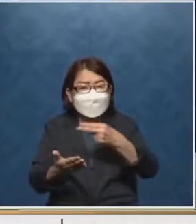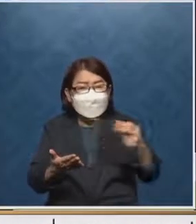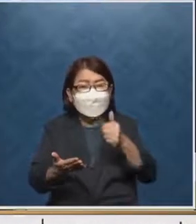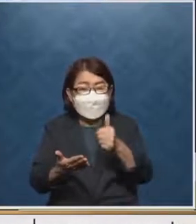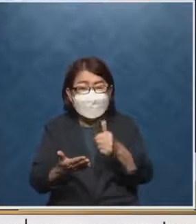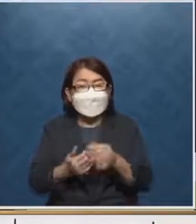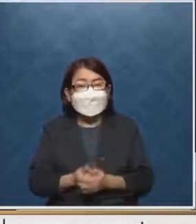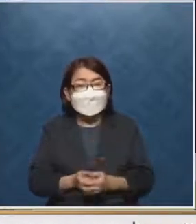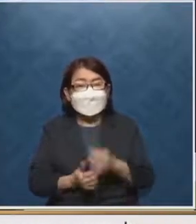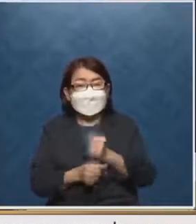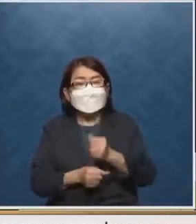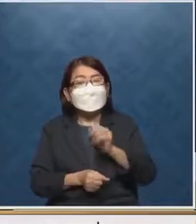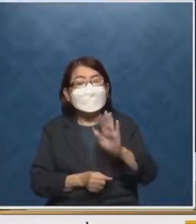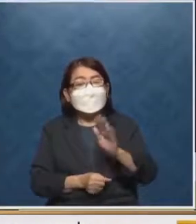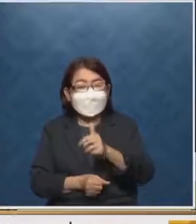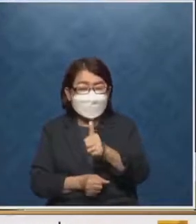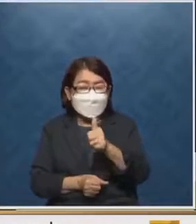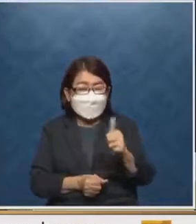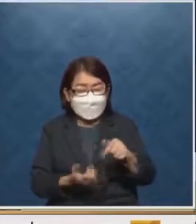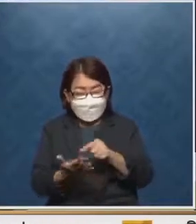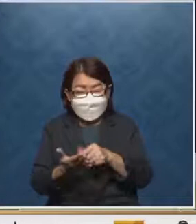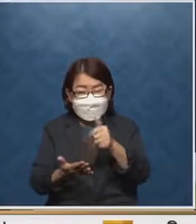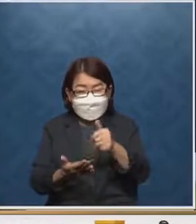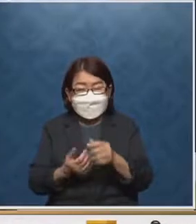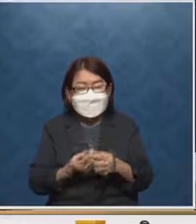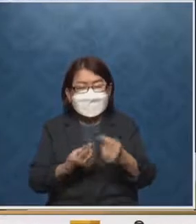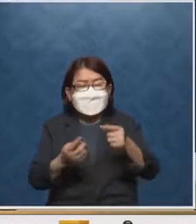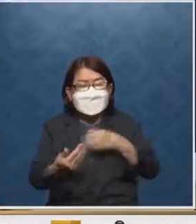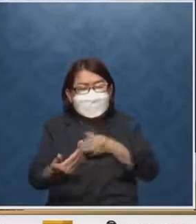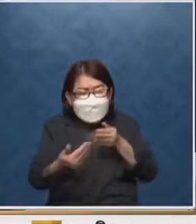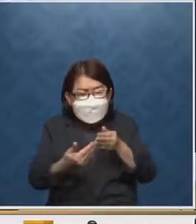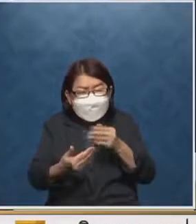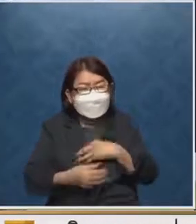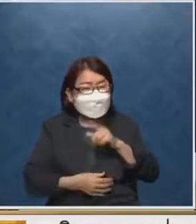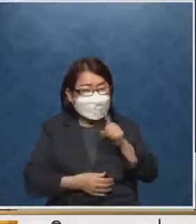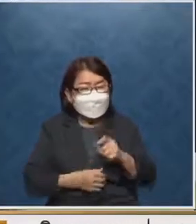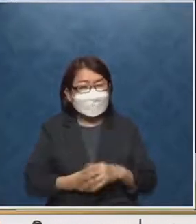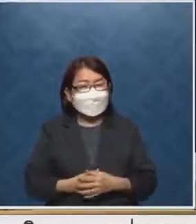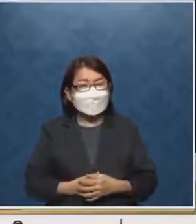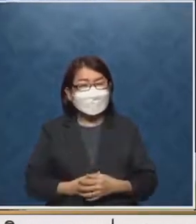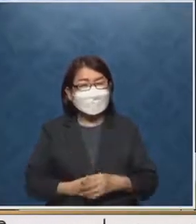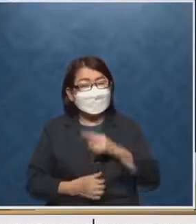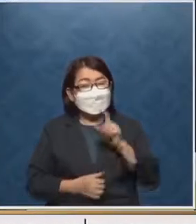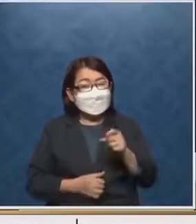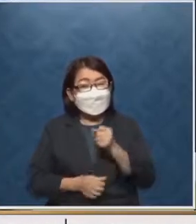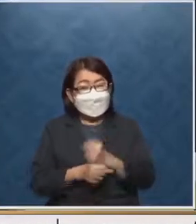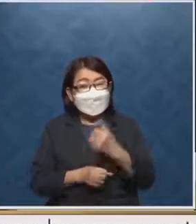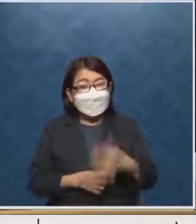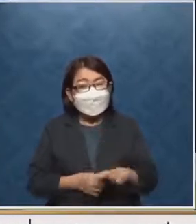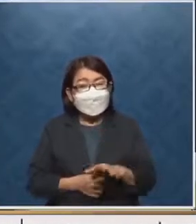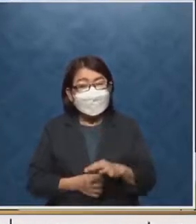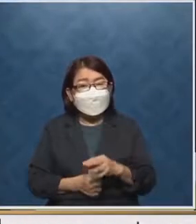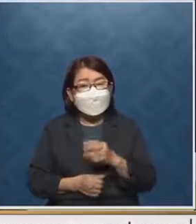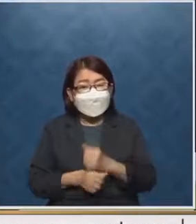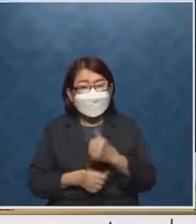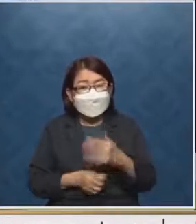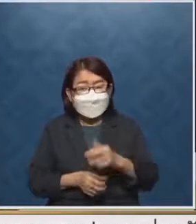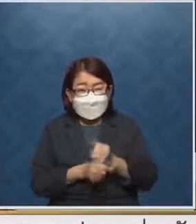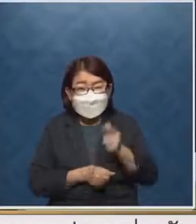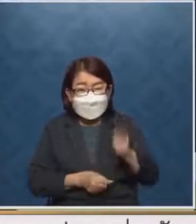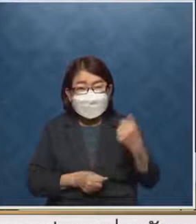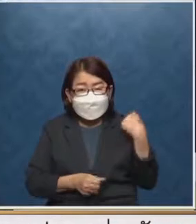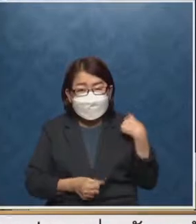ภารกิจแต่ผมต้องถามท่านว่าถามอีกนะว่าท่านได้ทำตามนี้ทำจริงหรือ